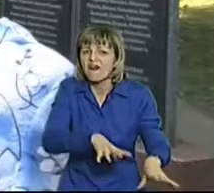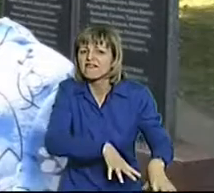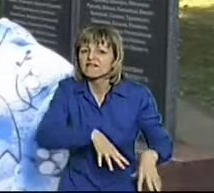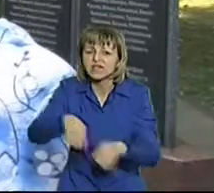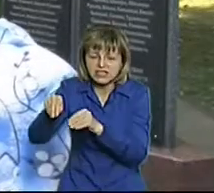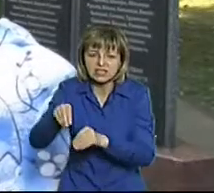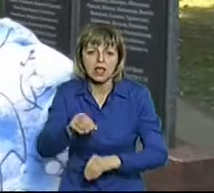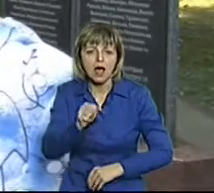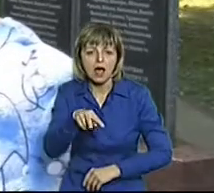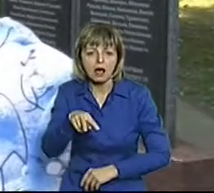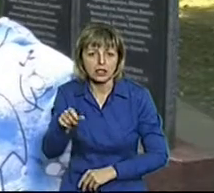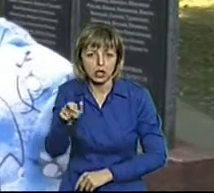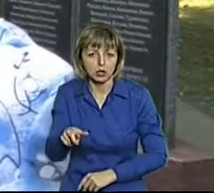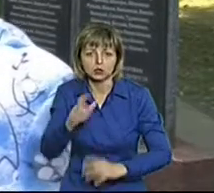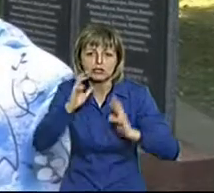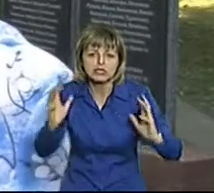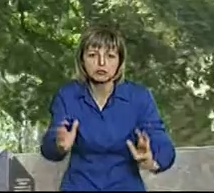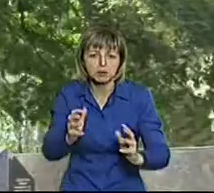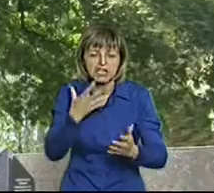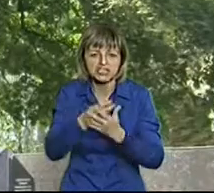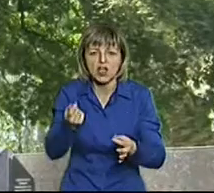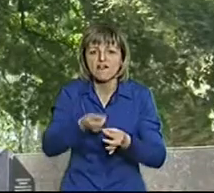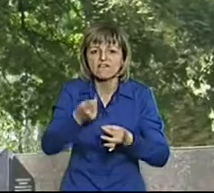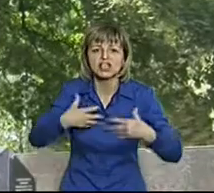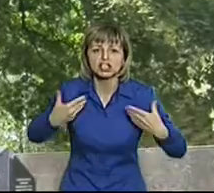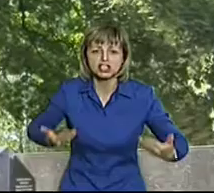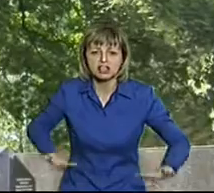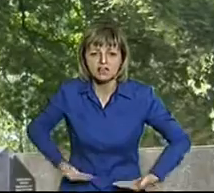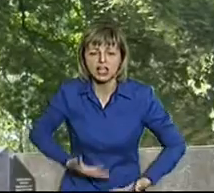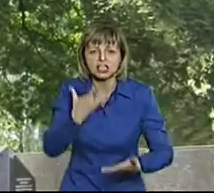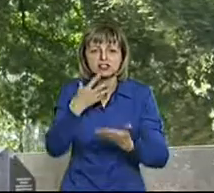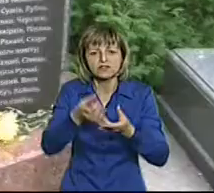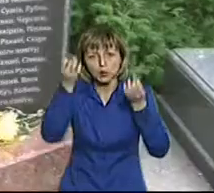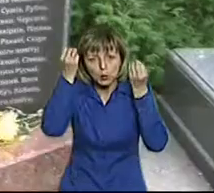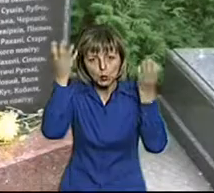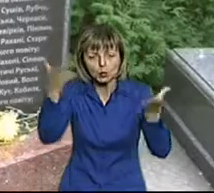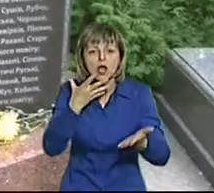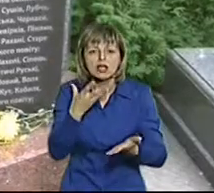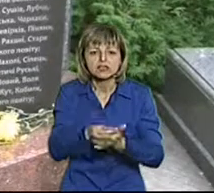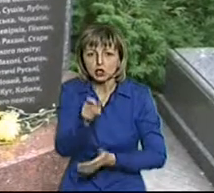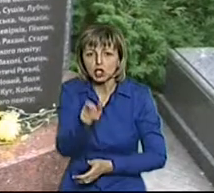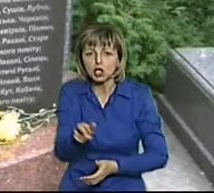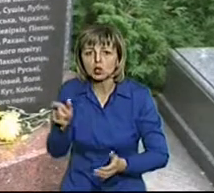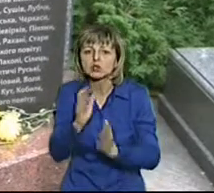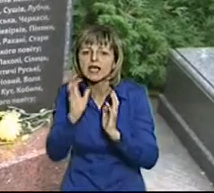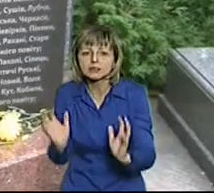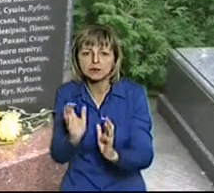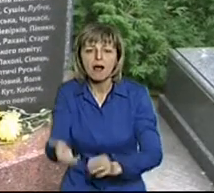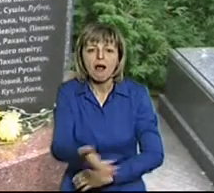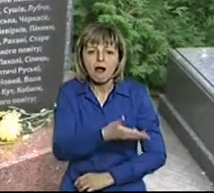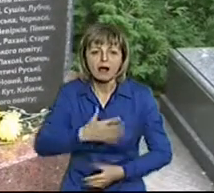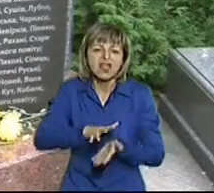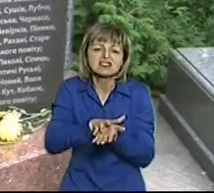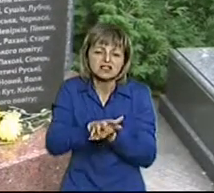вони зберегли свої вишиванки, свою культуру, людей зберегли. а нас